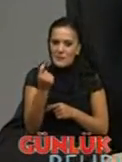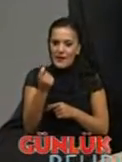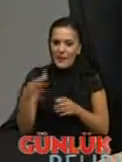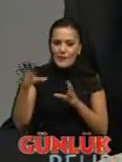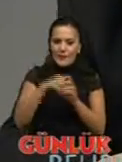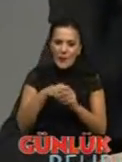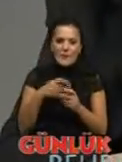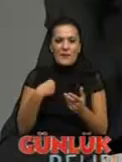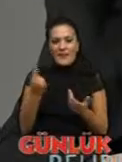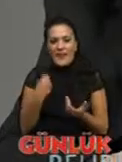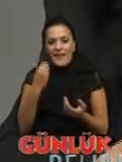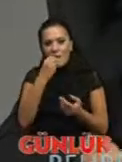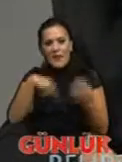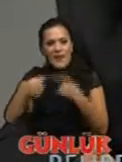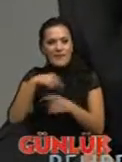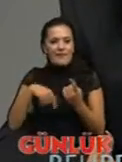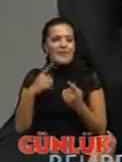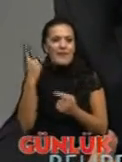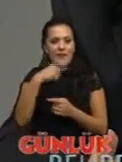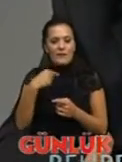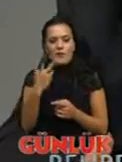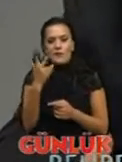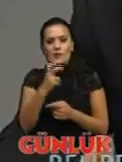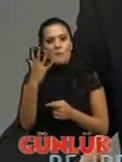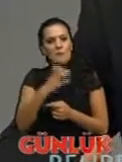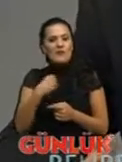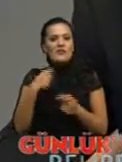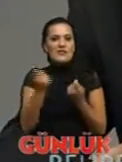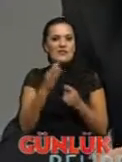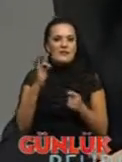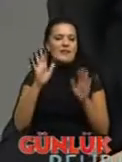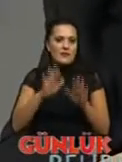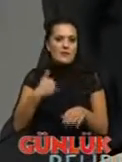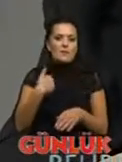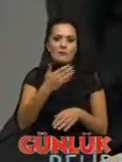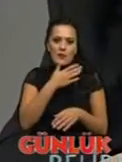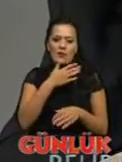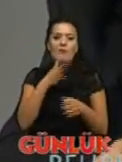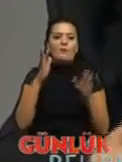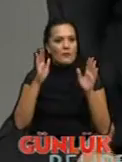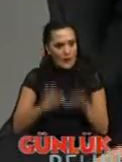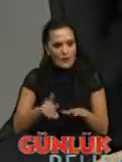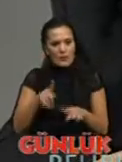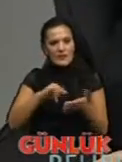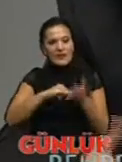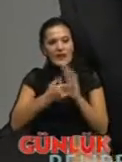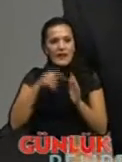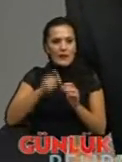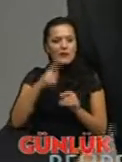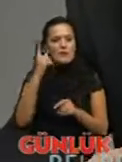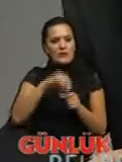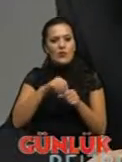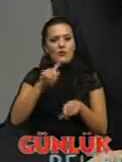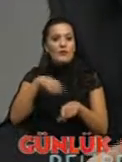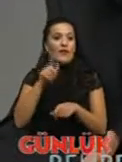biriktirmek anlamında şimdi 3-5 ay işsiz kalacağımı biliyordum kaldım yani onu idare edebilmek için o